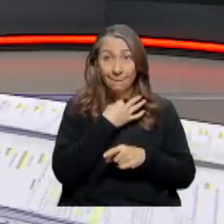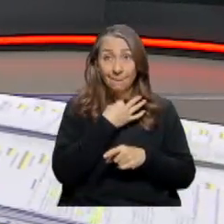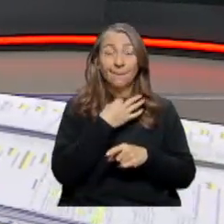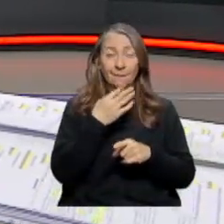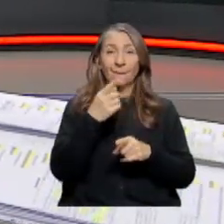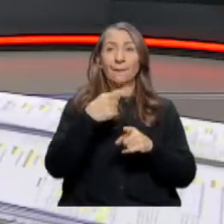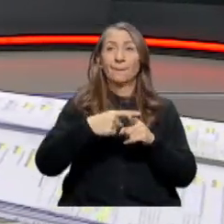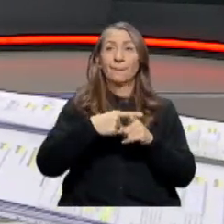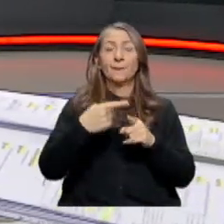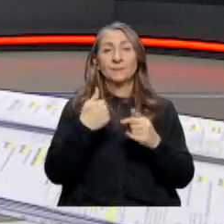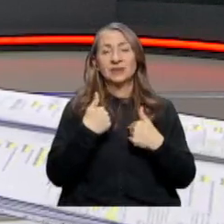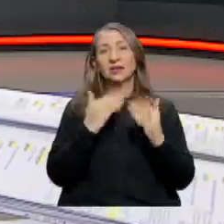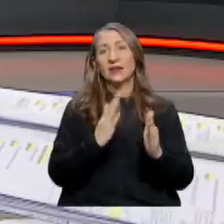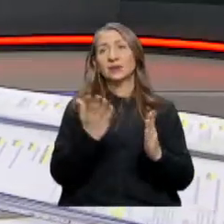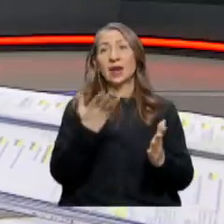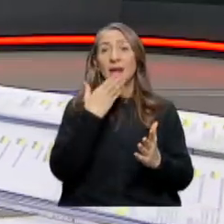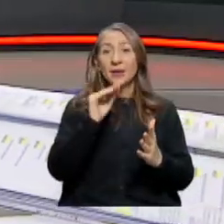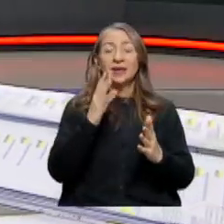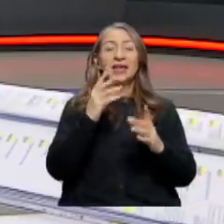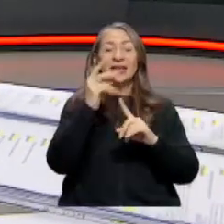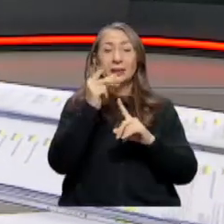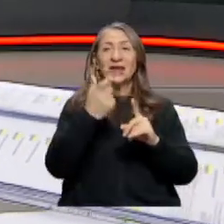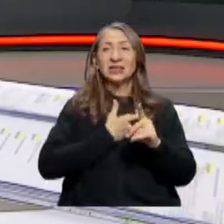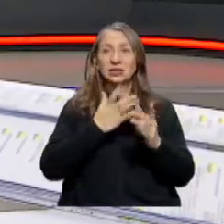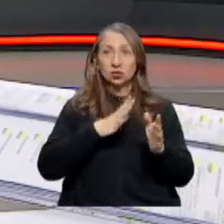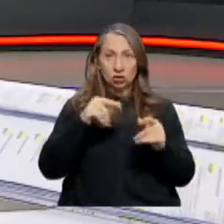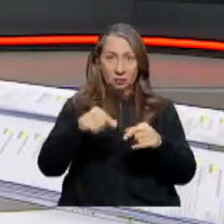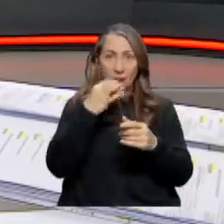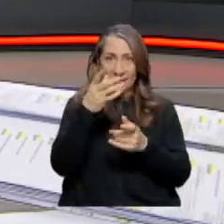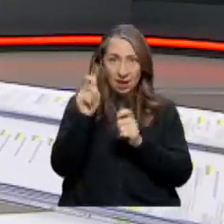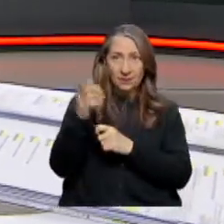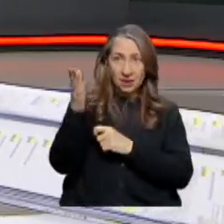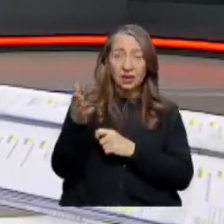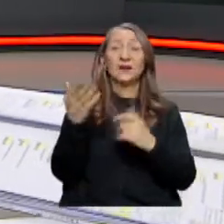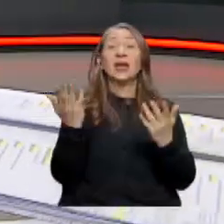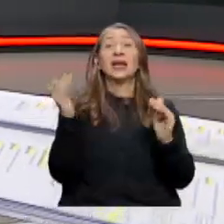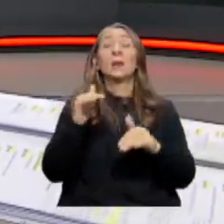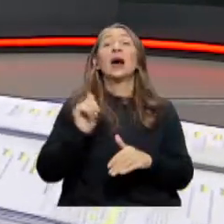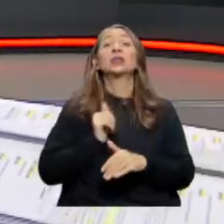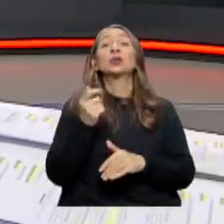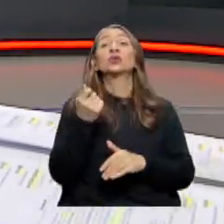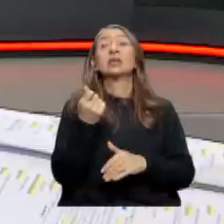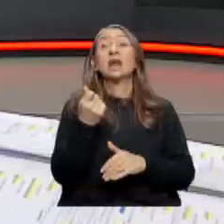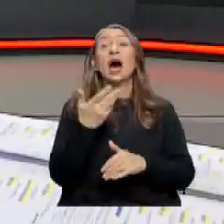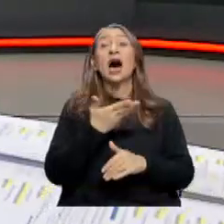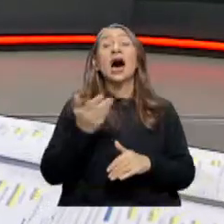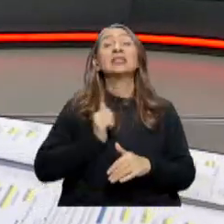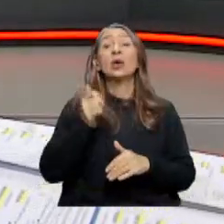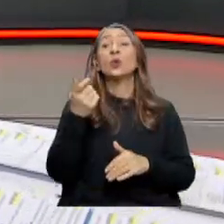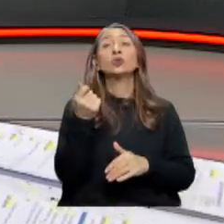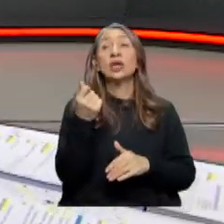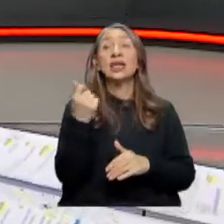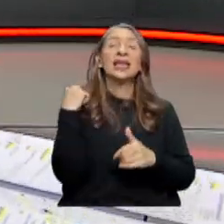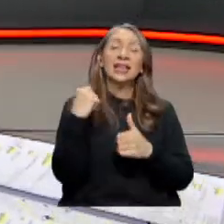ve onları paylaşmaya biz de devam edeceğiz. Emekliye intibak yasası istiyoruz. Zaten şimdi haberini yaptık ve gelelim asgari ücretliye. Asgari